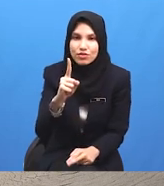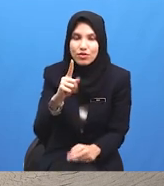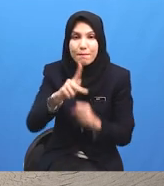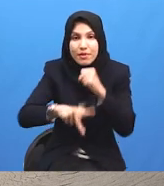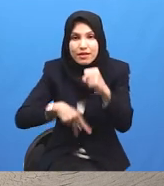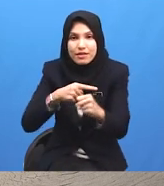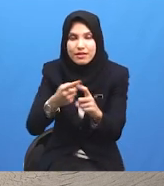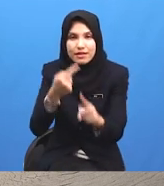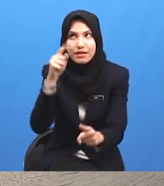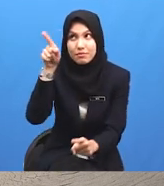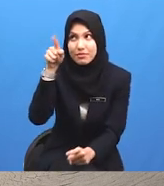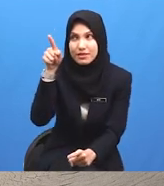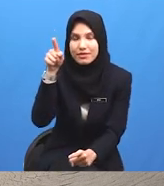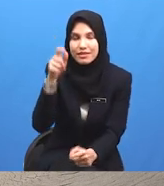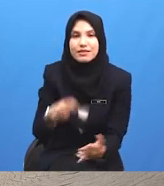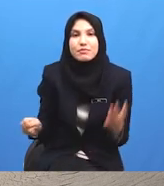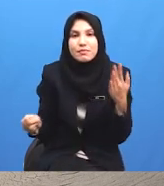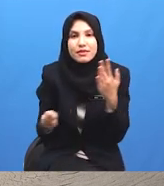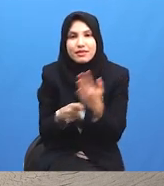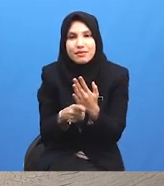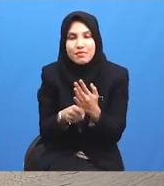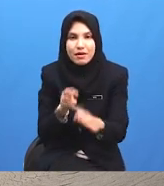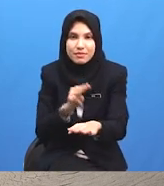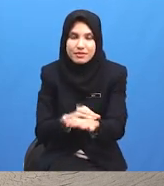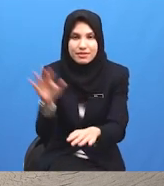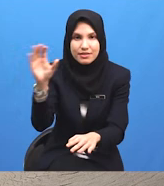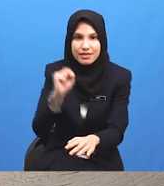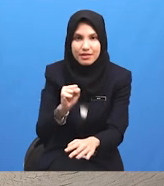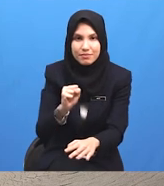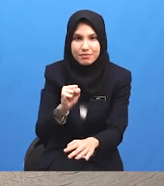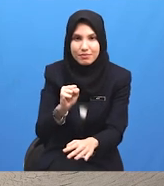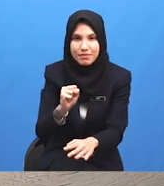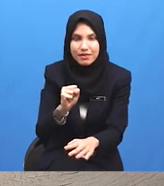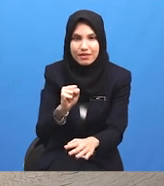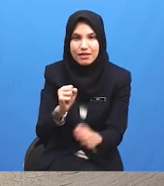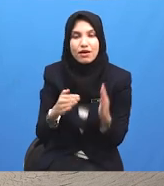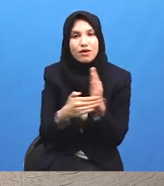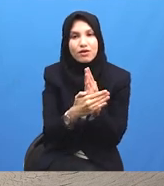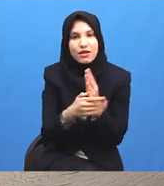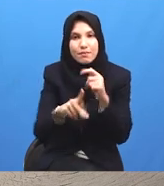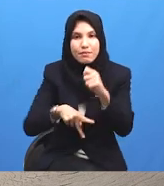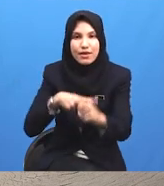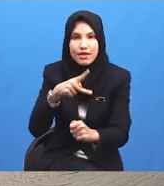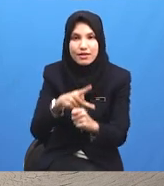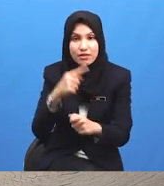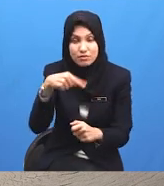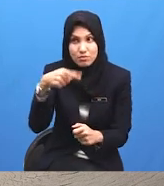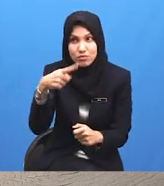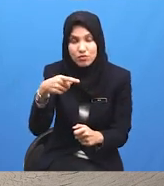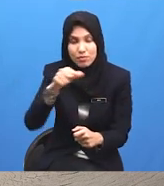matahari, semakin bertambah masa yang diambil oleh planet tersebut untuk